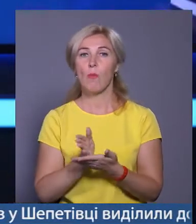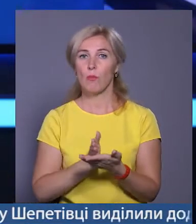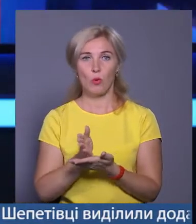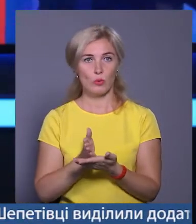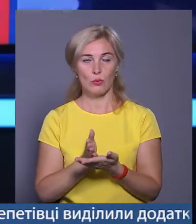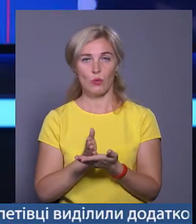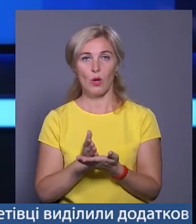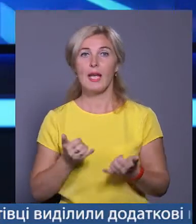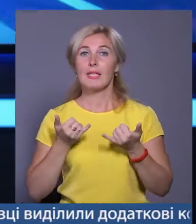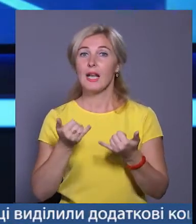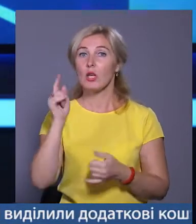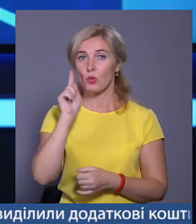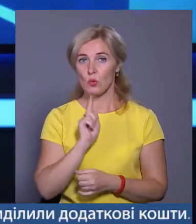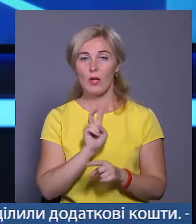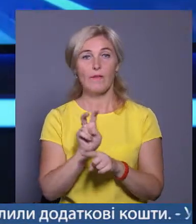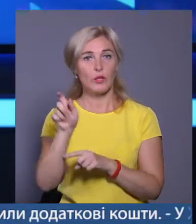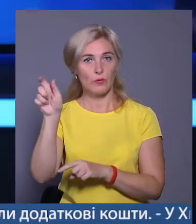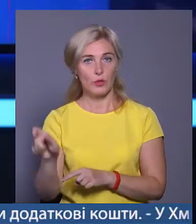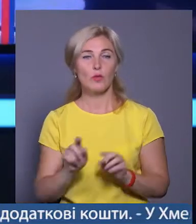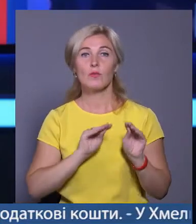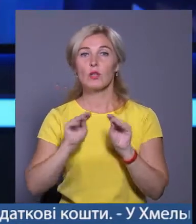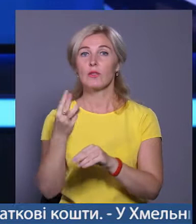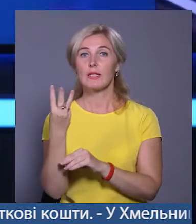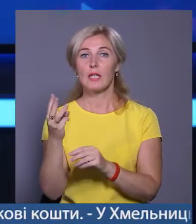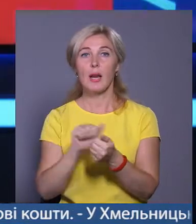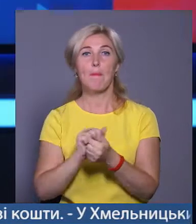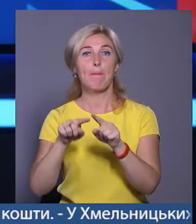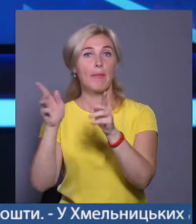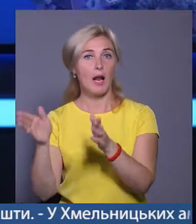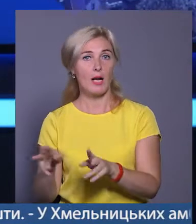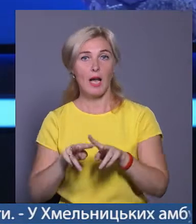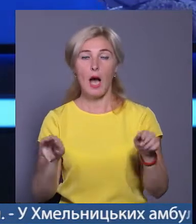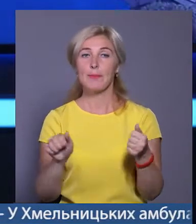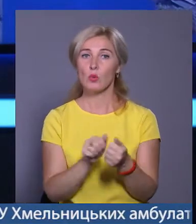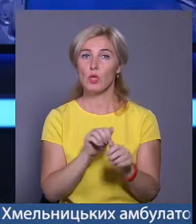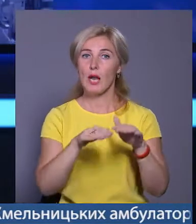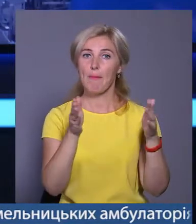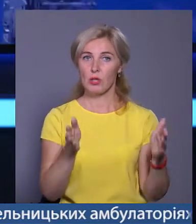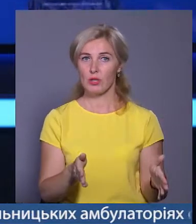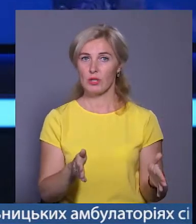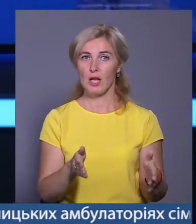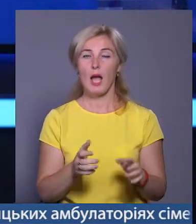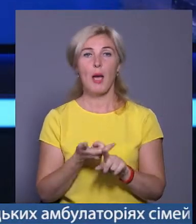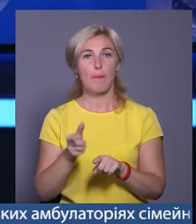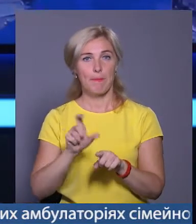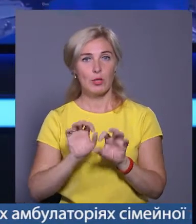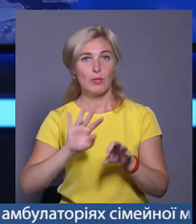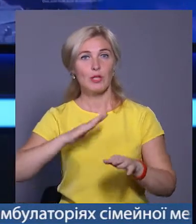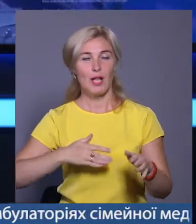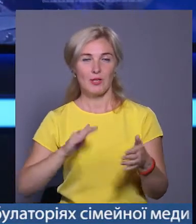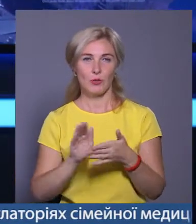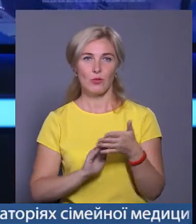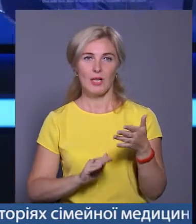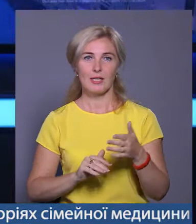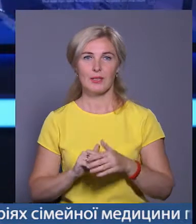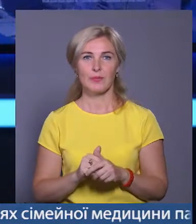послугу. Для зручності відвідувачів встановили 3 пральних та стільки ж сушильних машин. Більше розповість Олександра